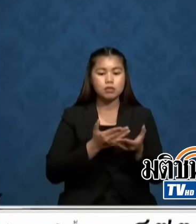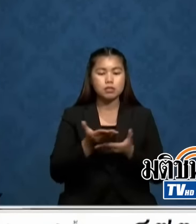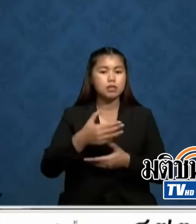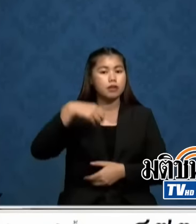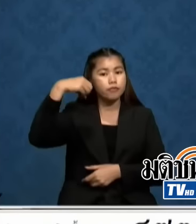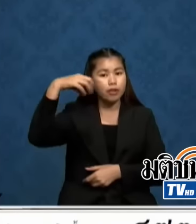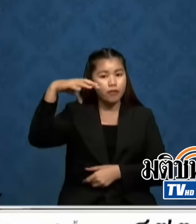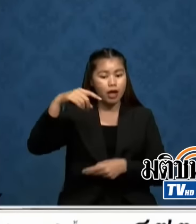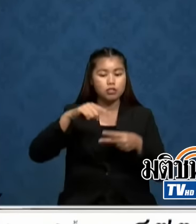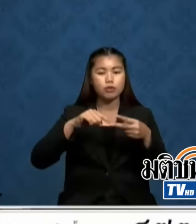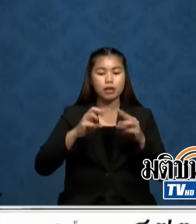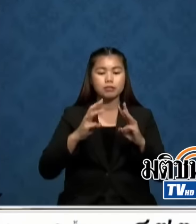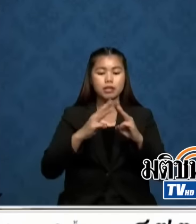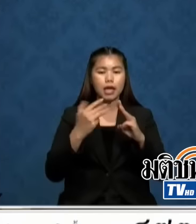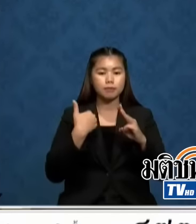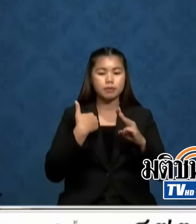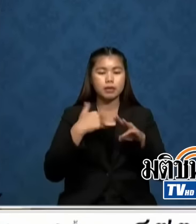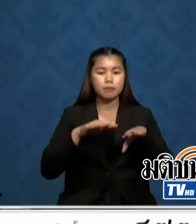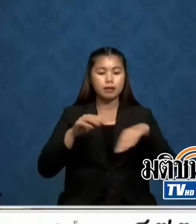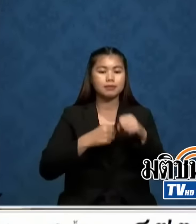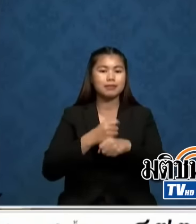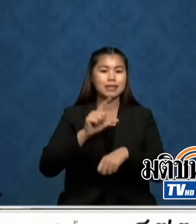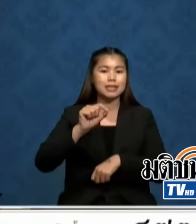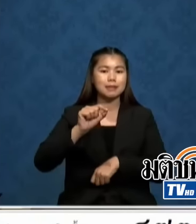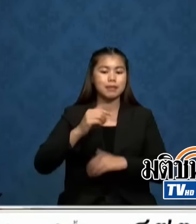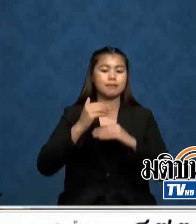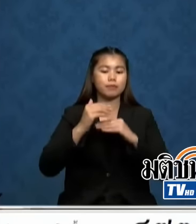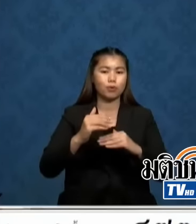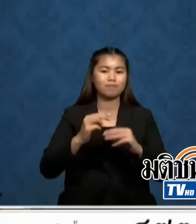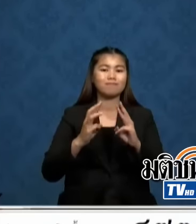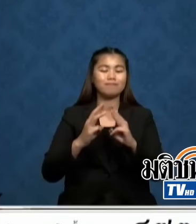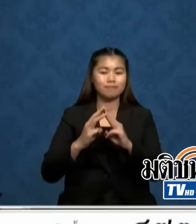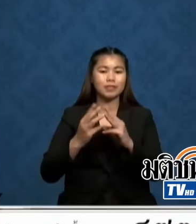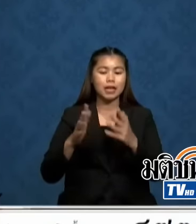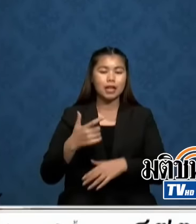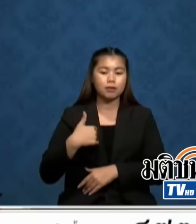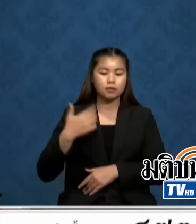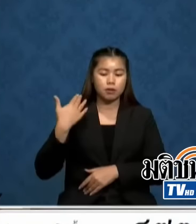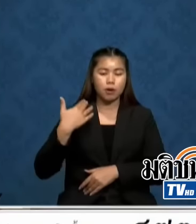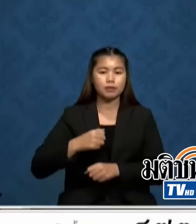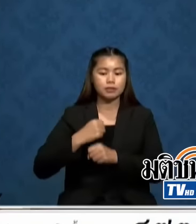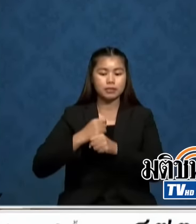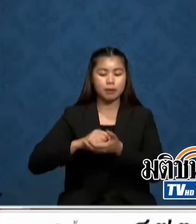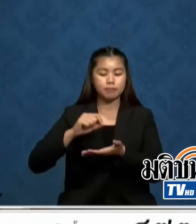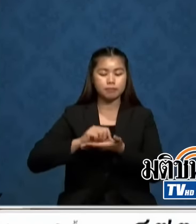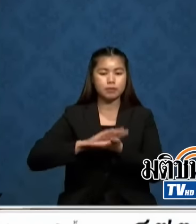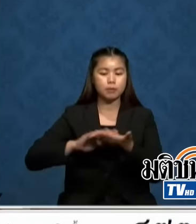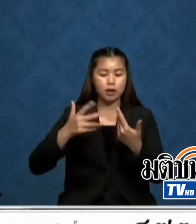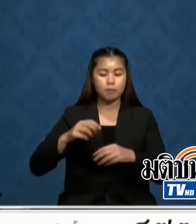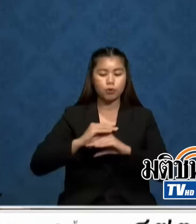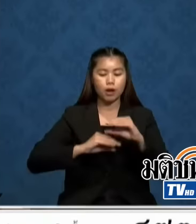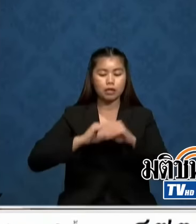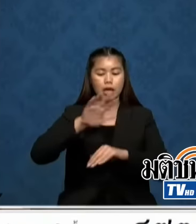ฟ้าโดยทั้ง 2สัญญามีมาตรฐานอายุสัญญาอยู่ที่ 20ปีตอบรับไปแล้วปลายปี2566มี 29โครง